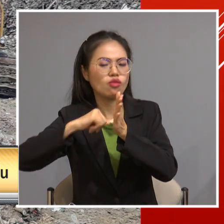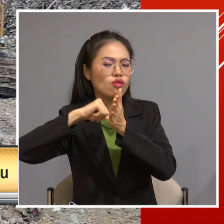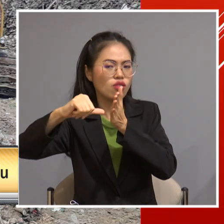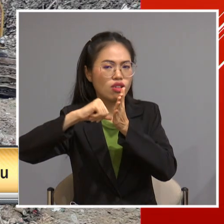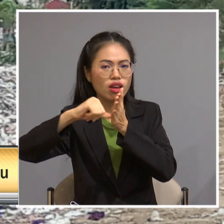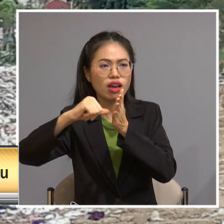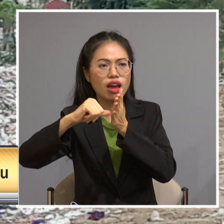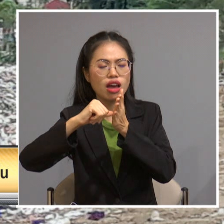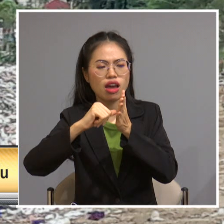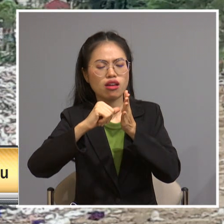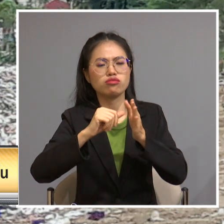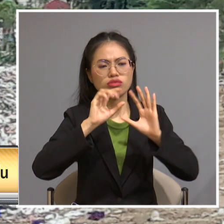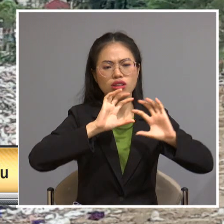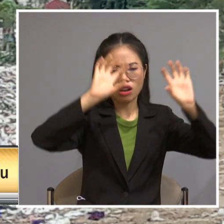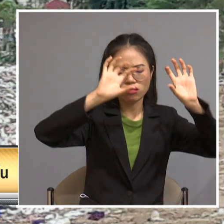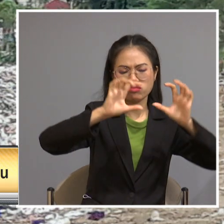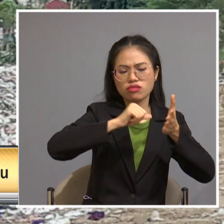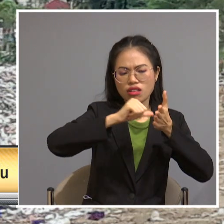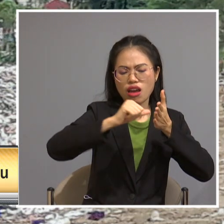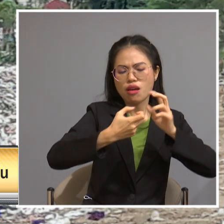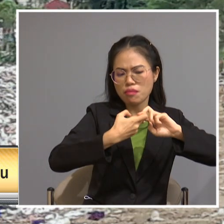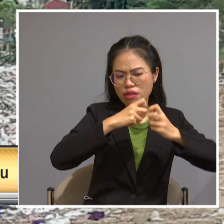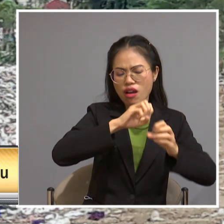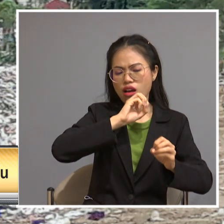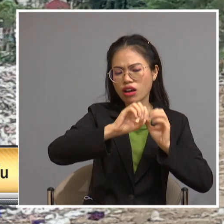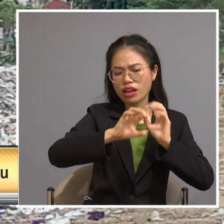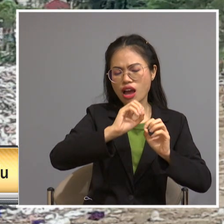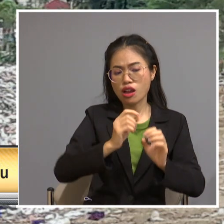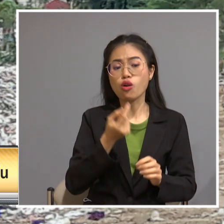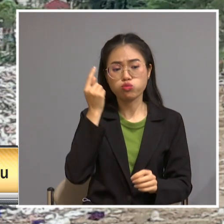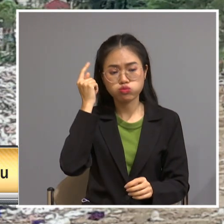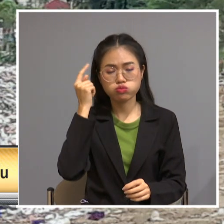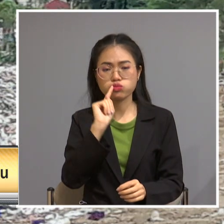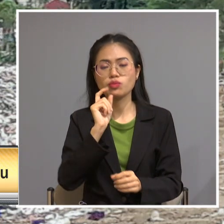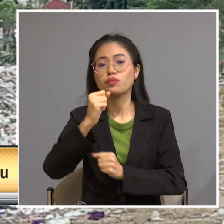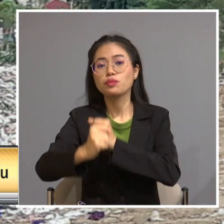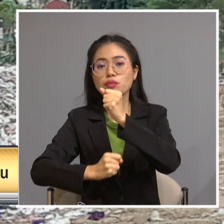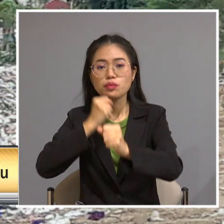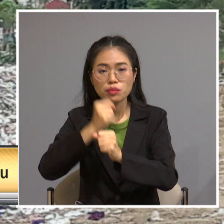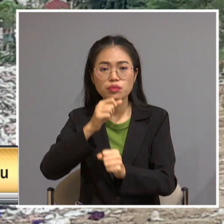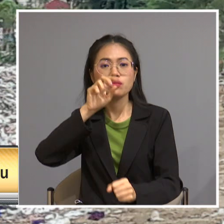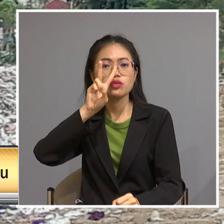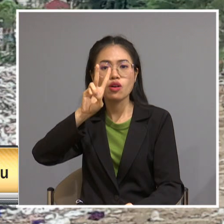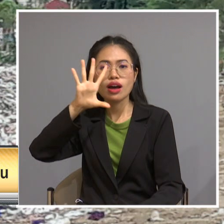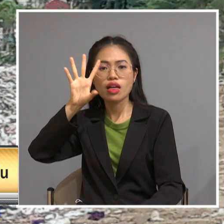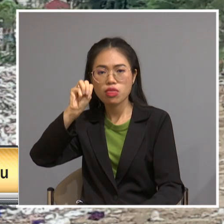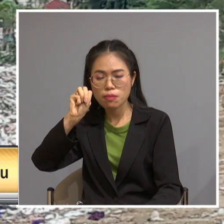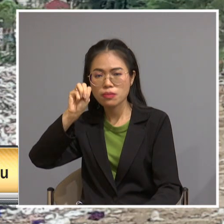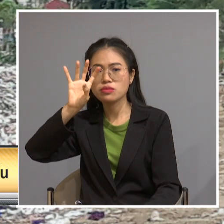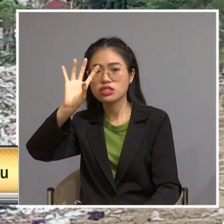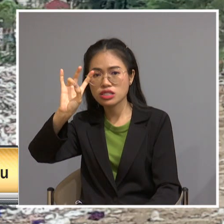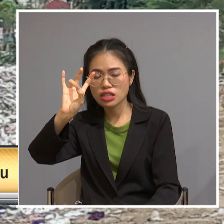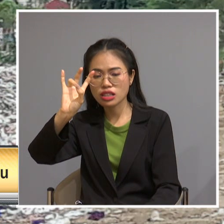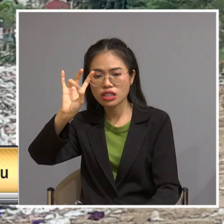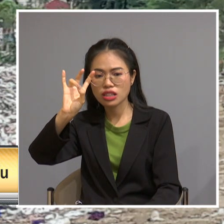ของทางรัฐบาลและทราบวาเมื่อปี 2557 รัฐบาลข้ส.ช.ศ.่